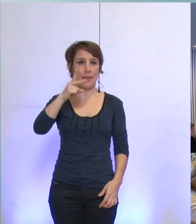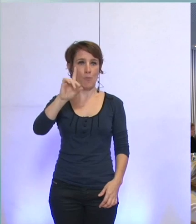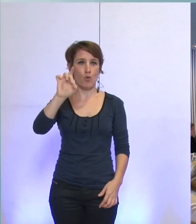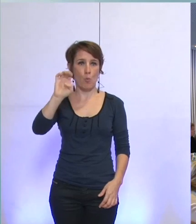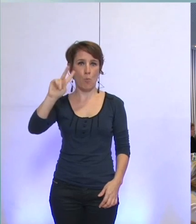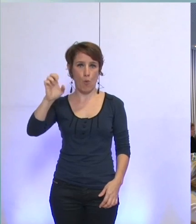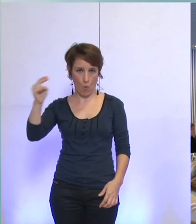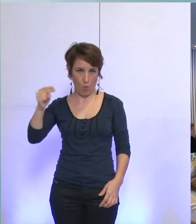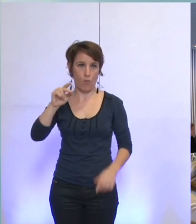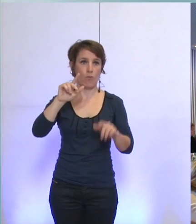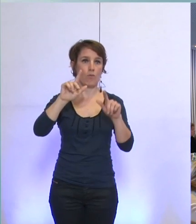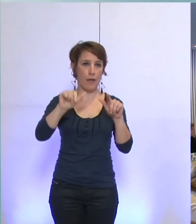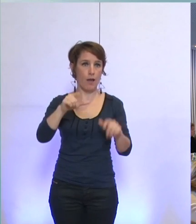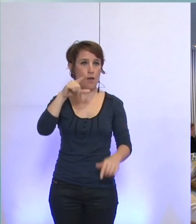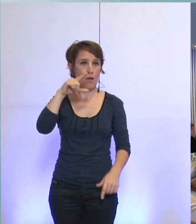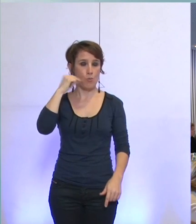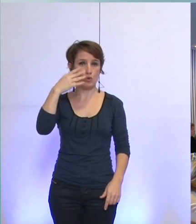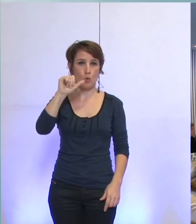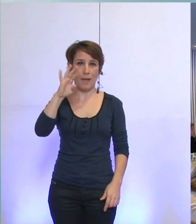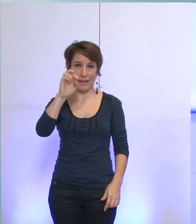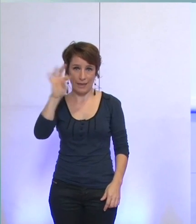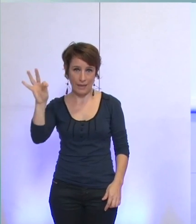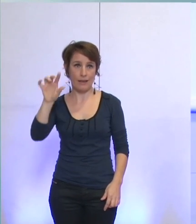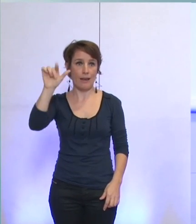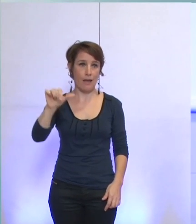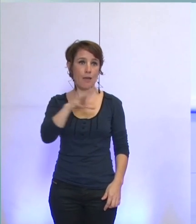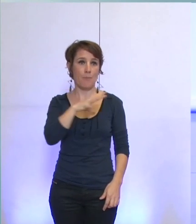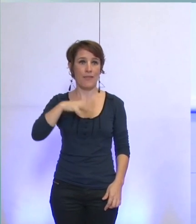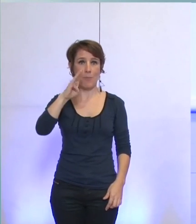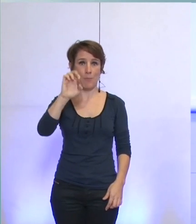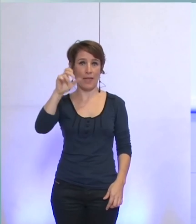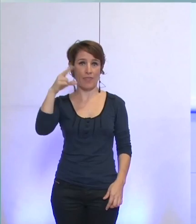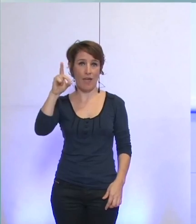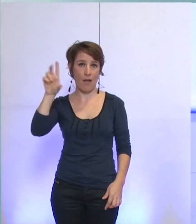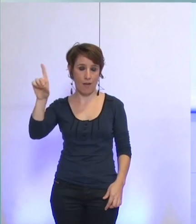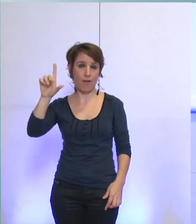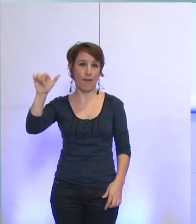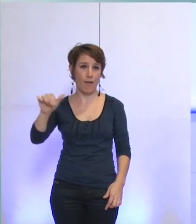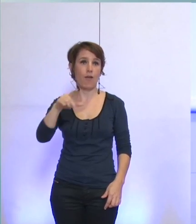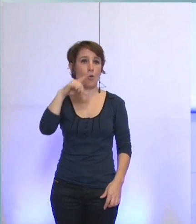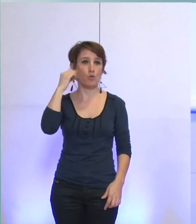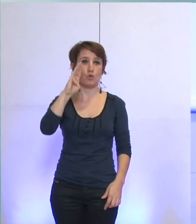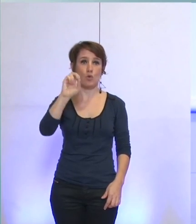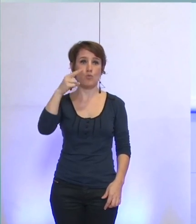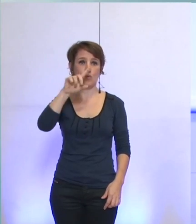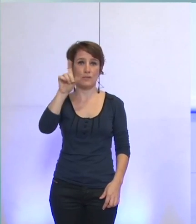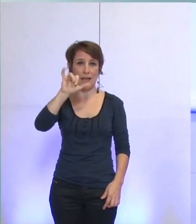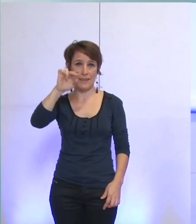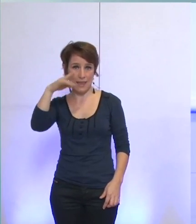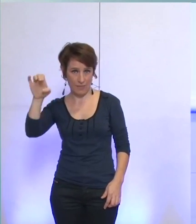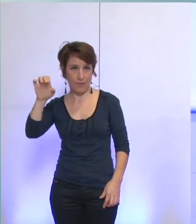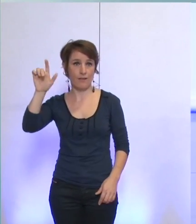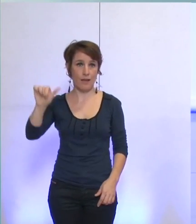Bernard Macré, Corinne Bernard, Sadok Bouzaïem, Laurence